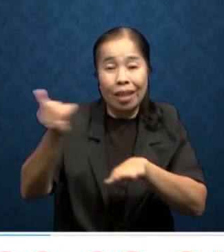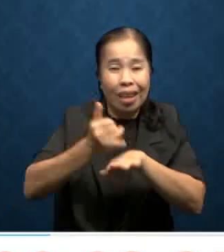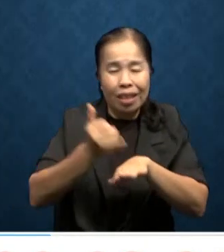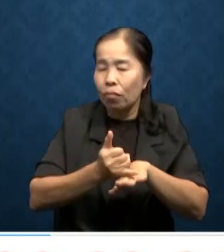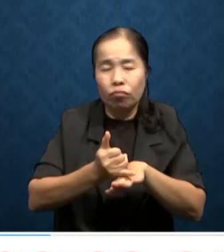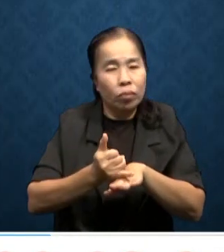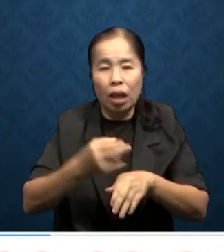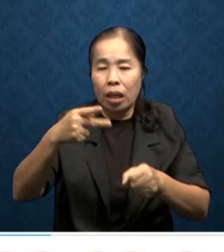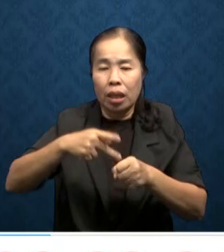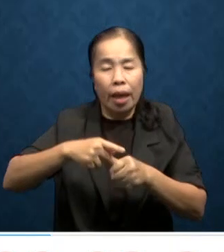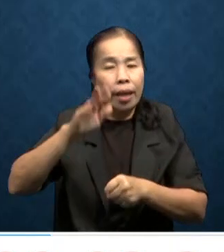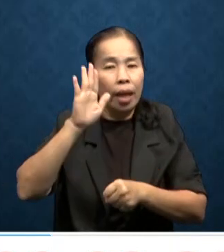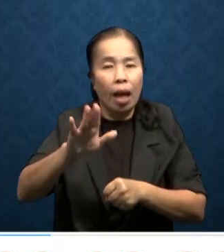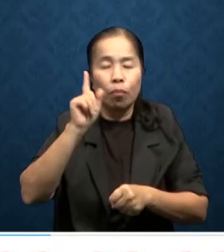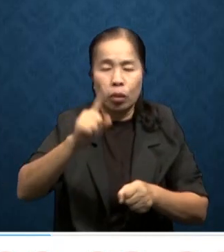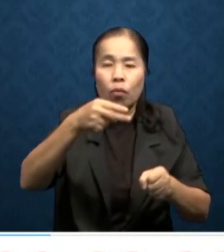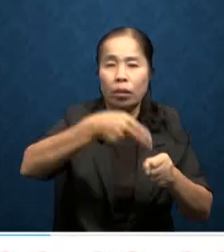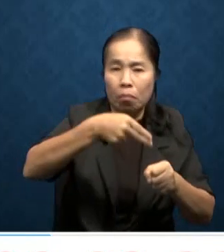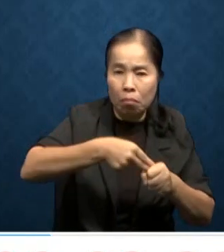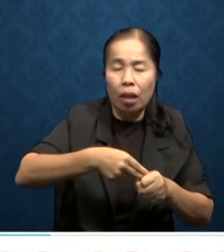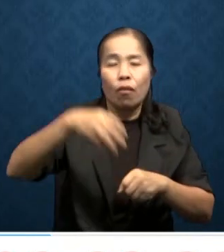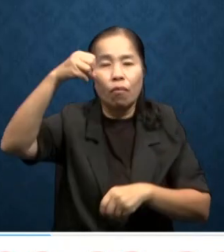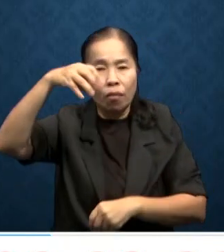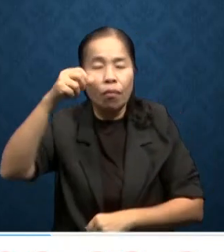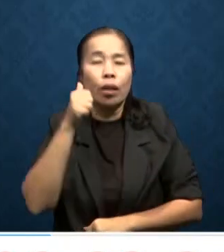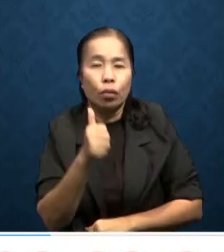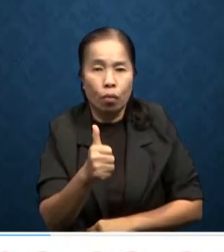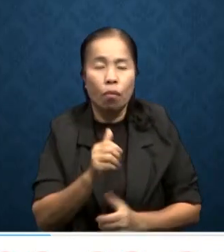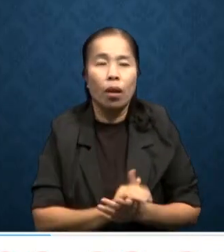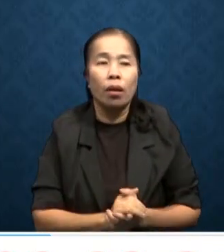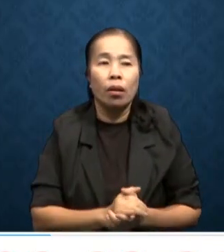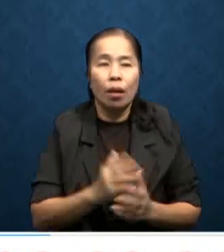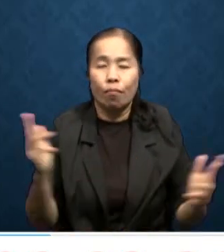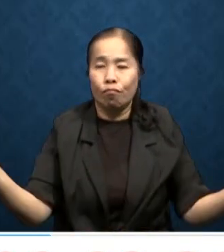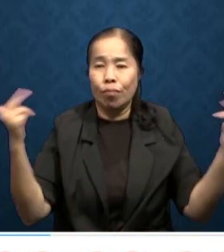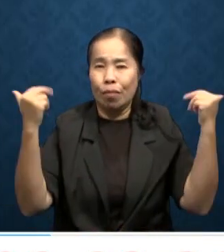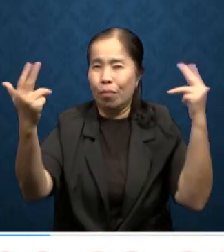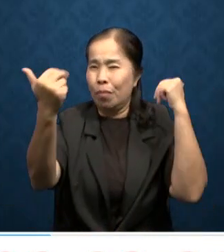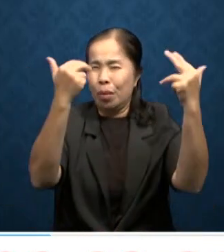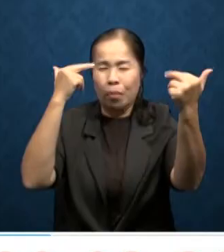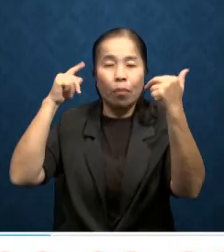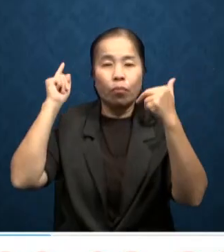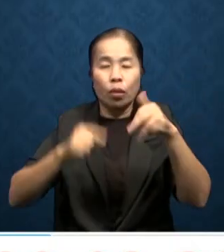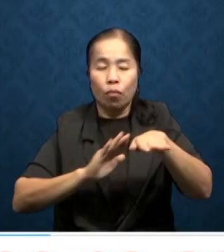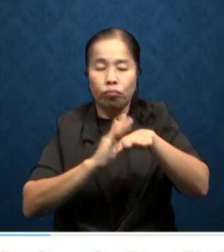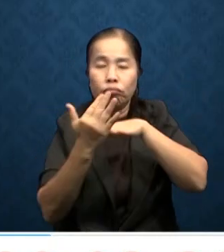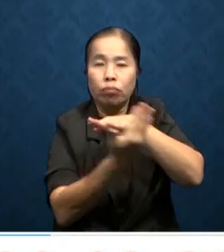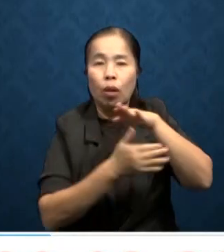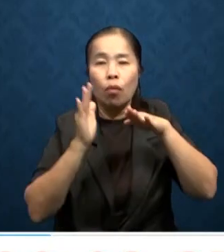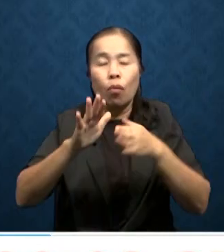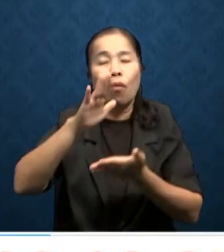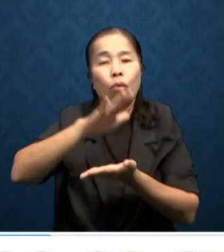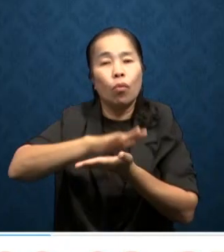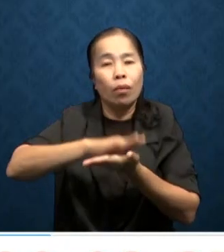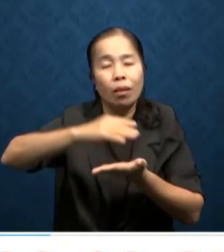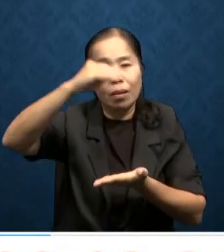หรือรถน้ำมันให้เห็นได้ทั้งชัดมองเห็นรถมาแต่ไกลเลยทั้งกลางวันกลางคืนแล้วก็ให้เหมาะกับรถ